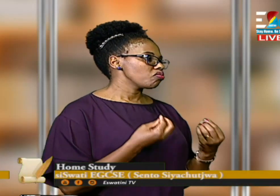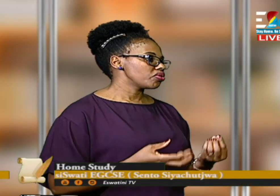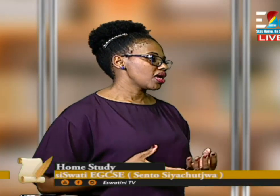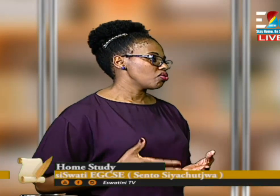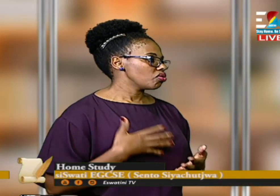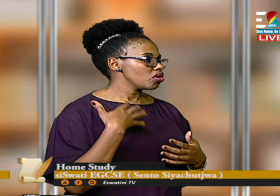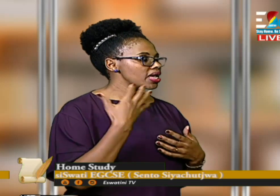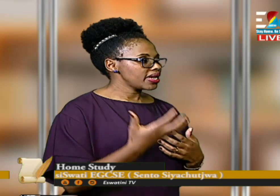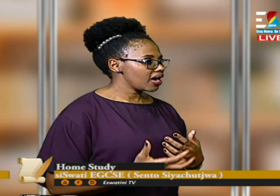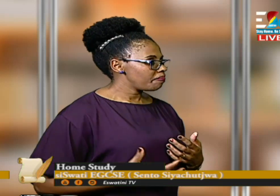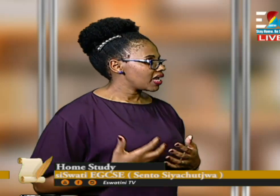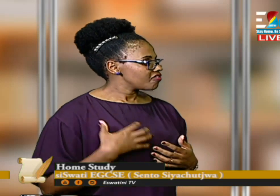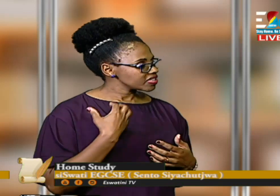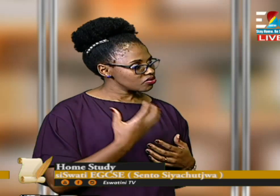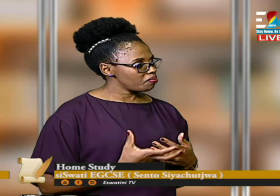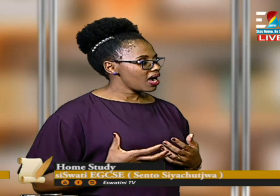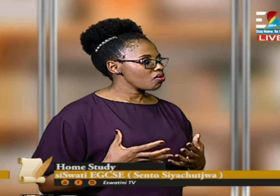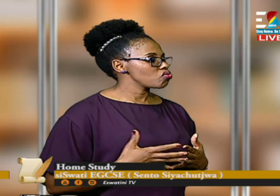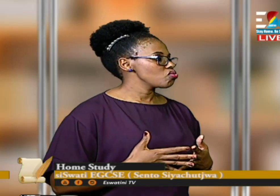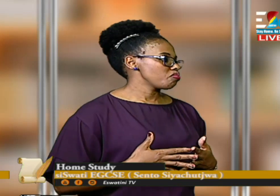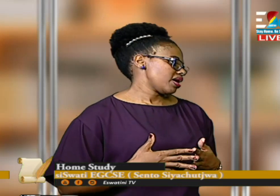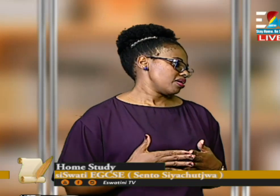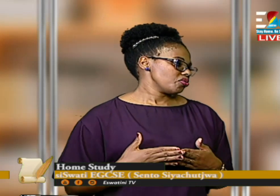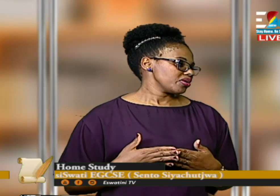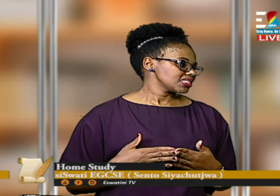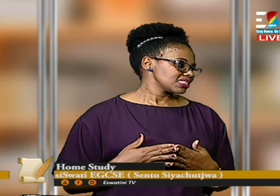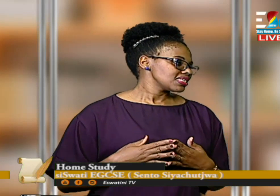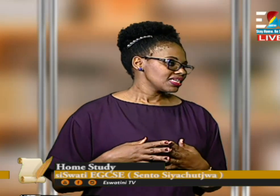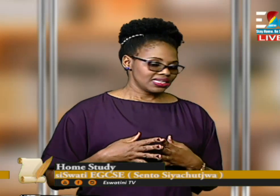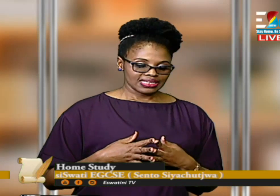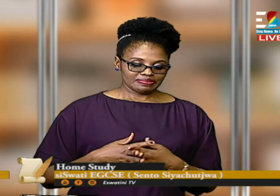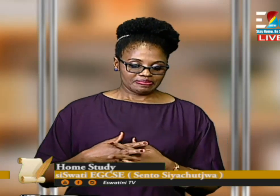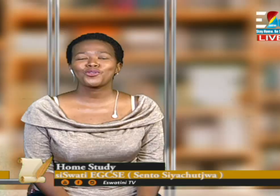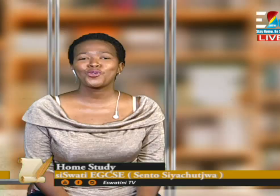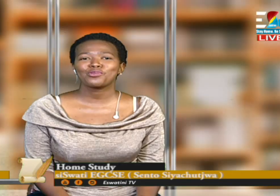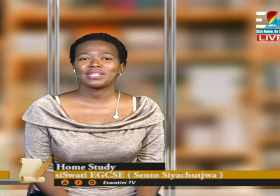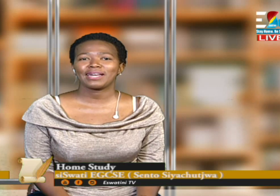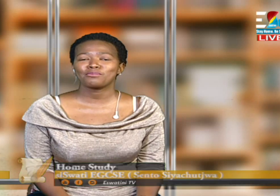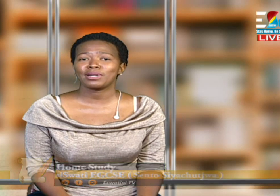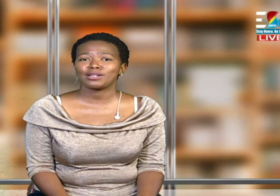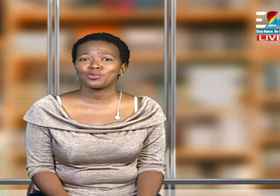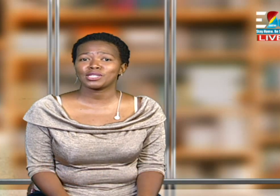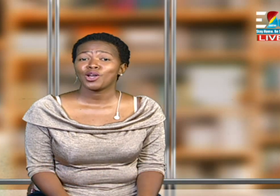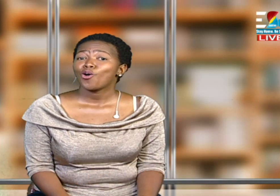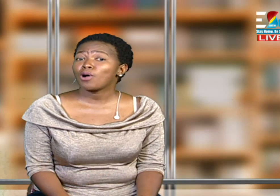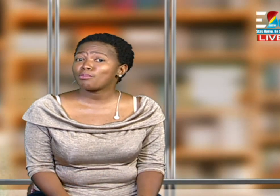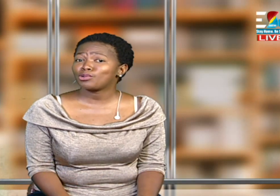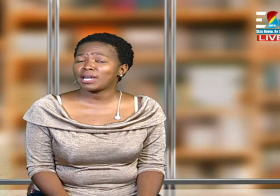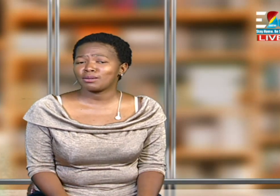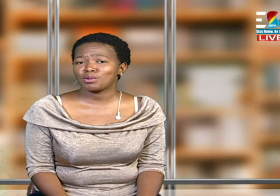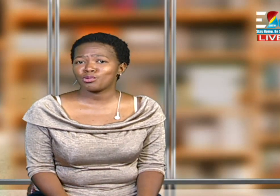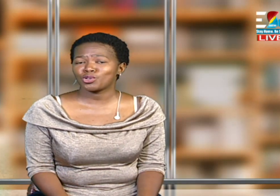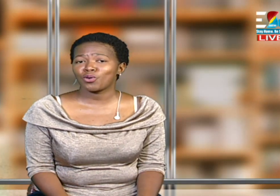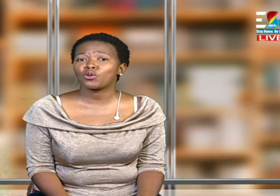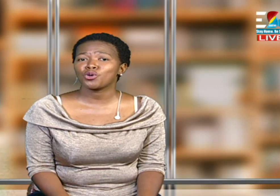uyakhona ukubona lokho nakabhala futhi noma akhuluma Nokwazi. Okay. Angikukhumbude ke mbukeli ukuthi